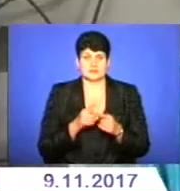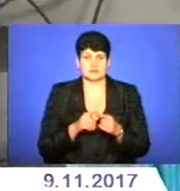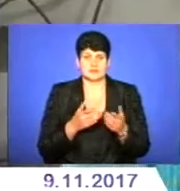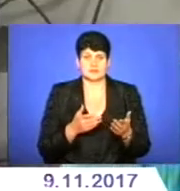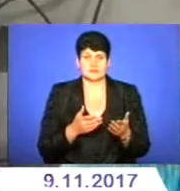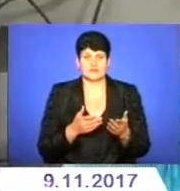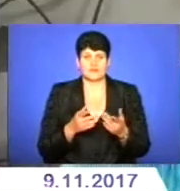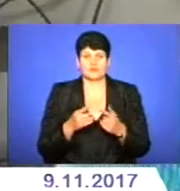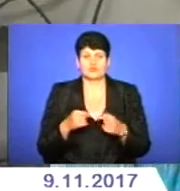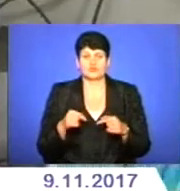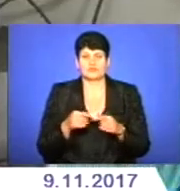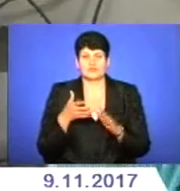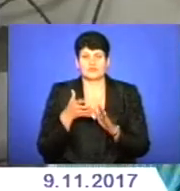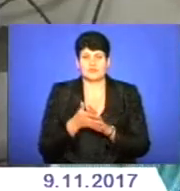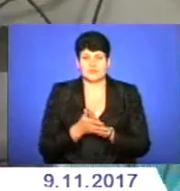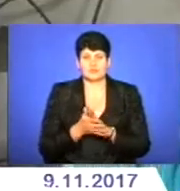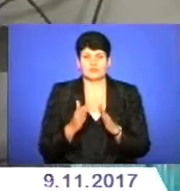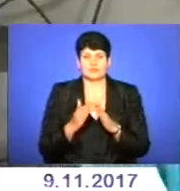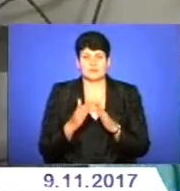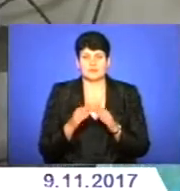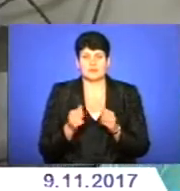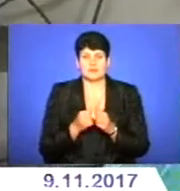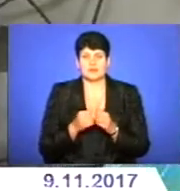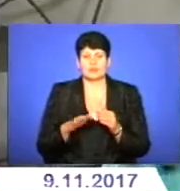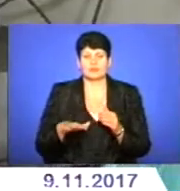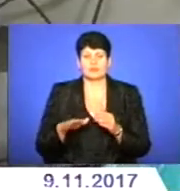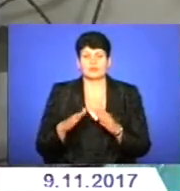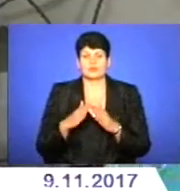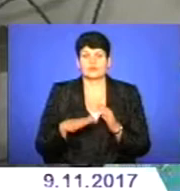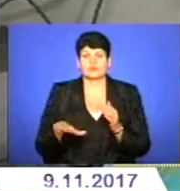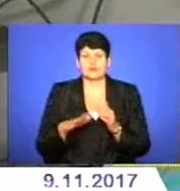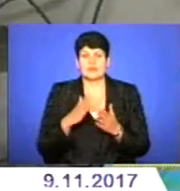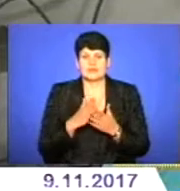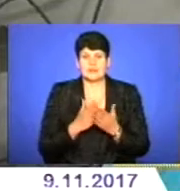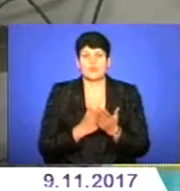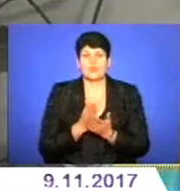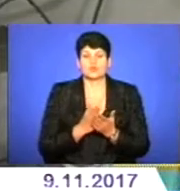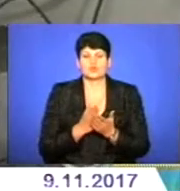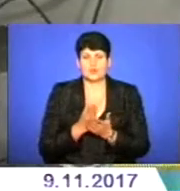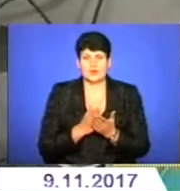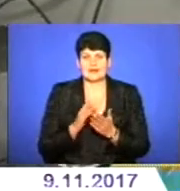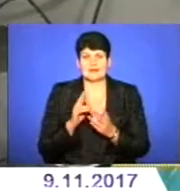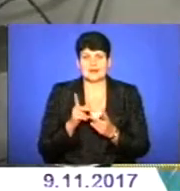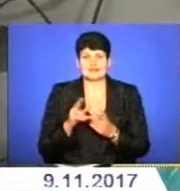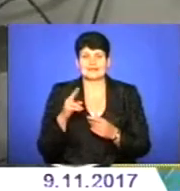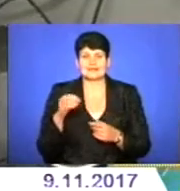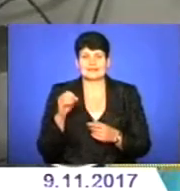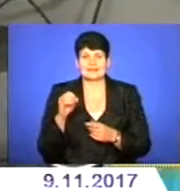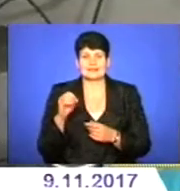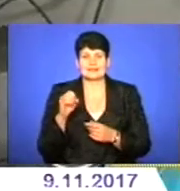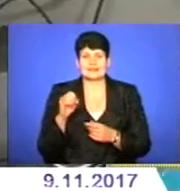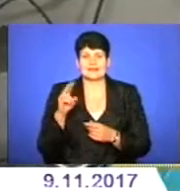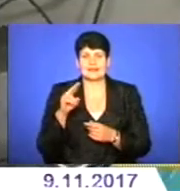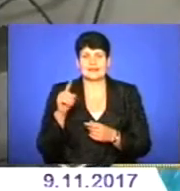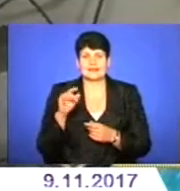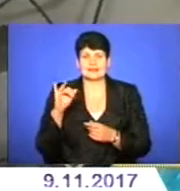В структурі витрат на утримання будинків споруд провинкових територій є така послуга, як дератизація, дезінфекція,